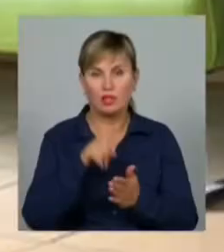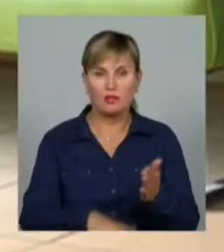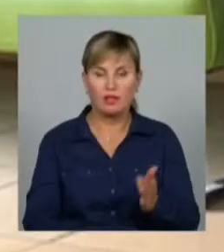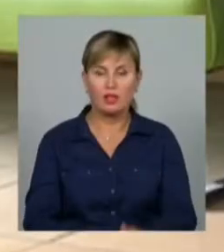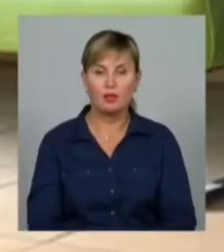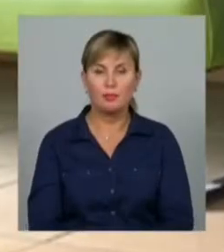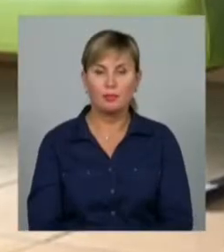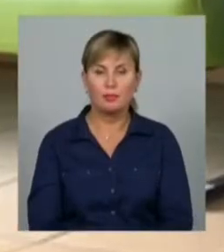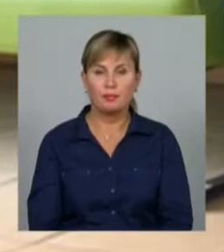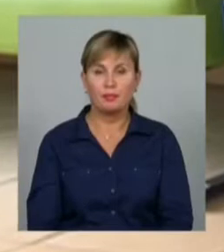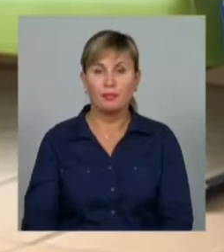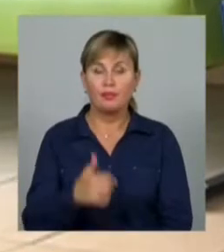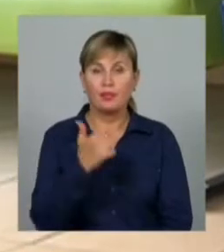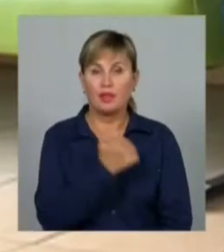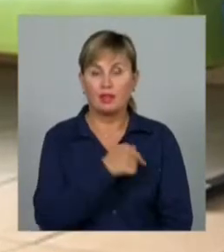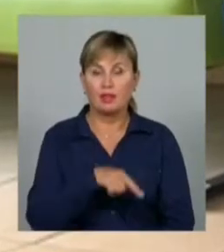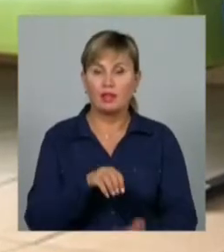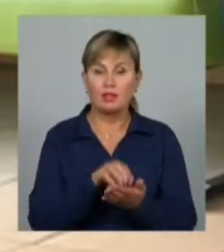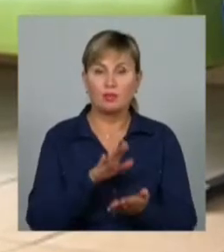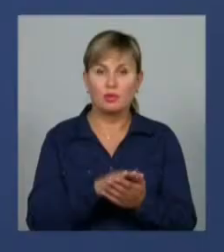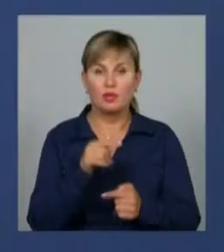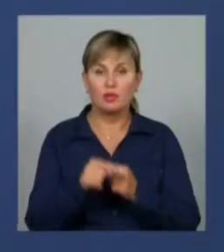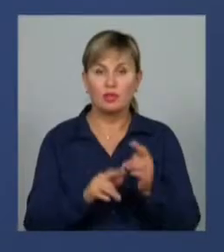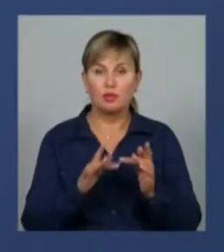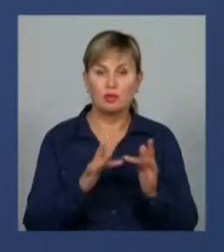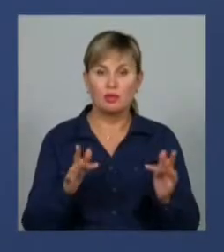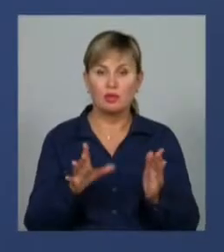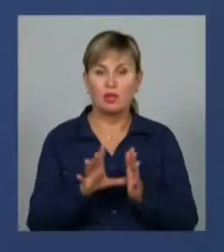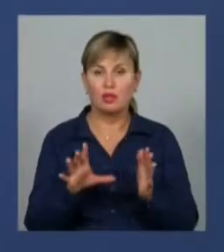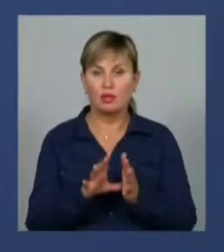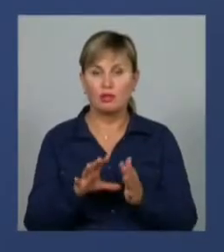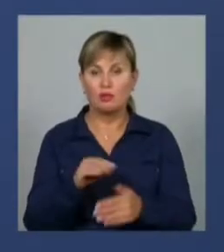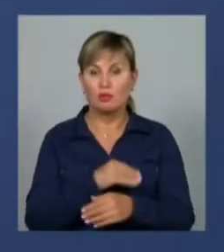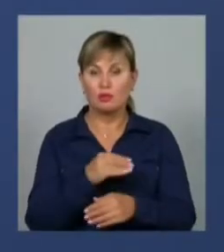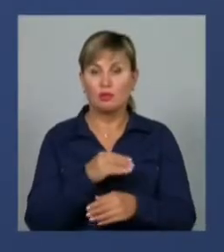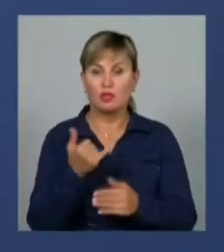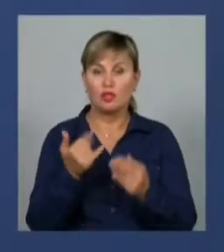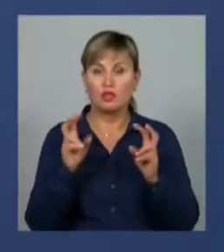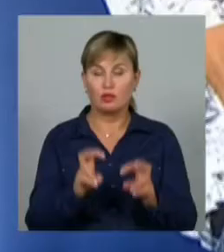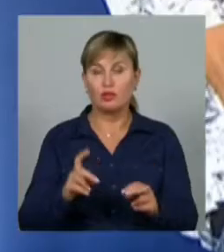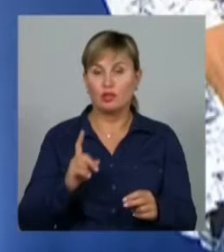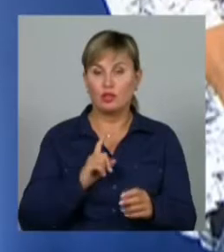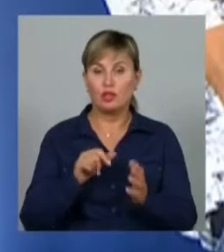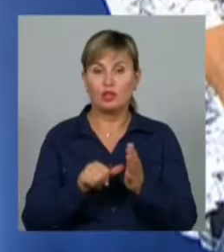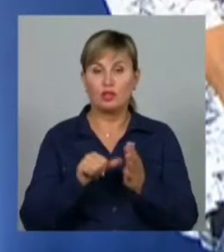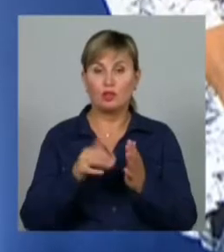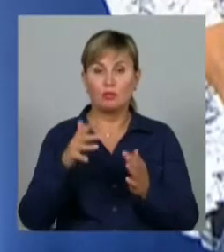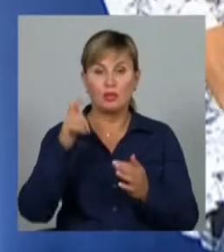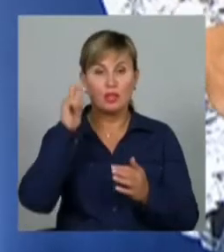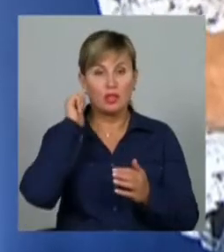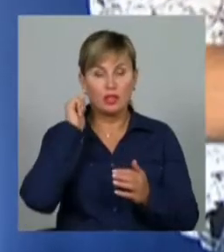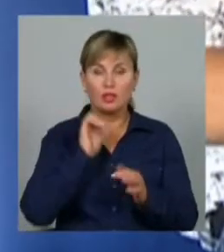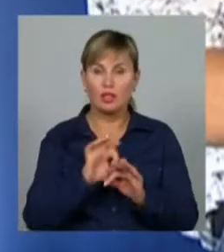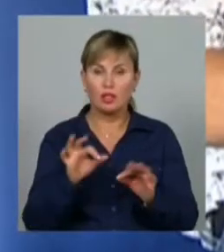кстати на вакцинацию крис вместе женой записались через портал электронного правительства вот супруги сидят в зале ожидания 65-летний биллгейт